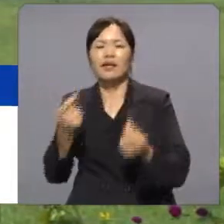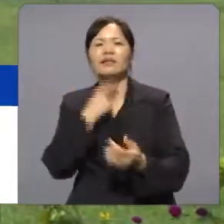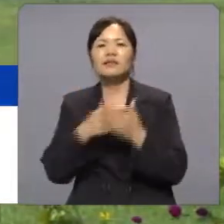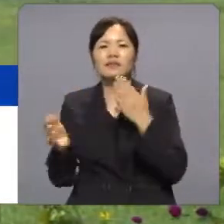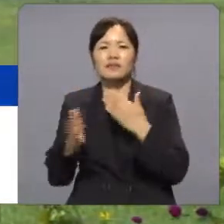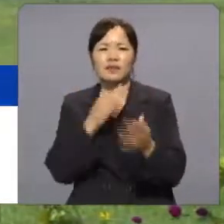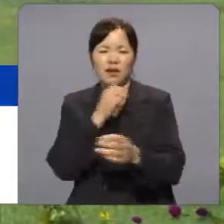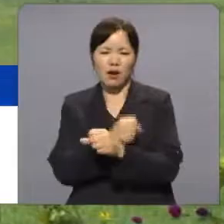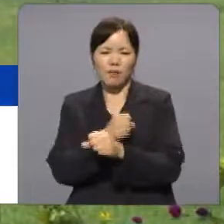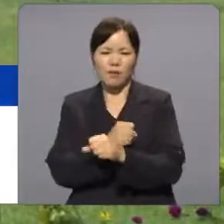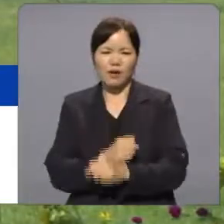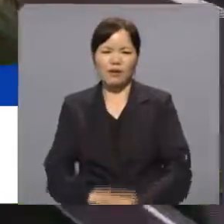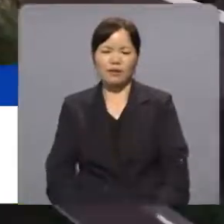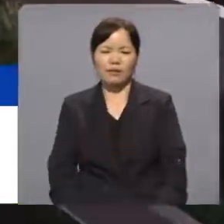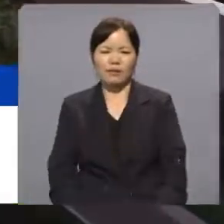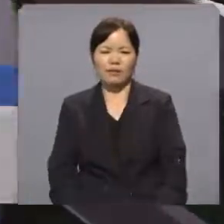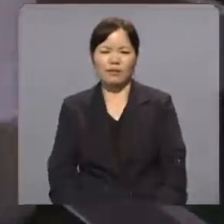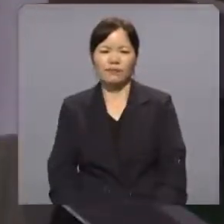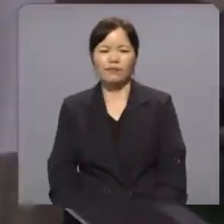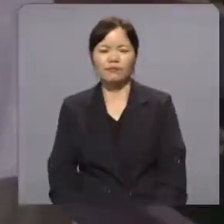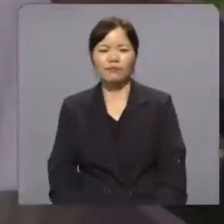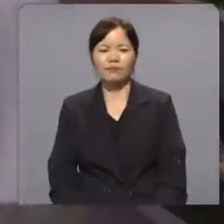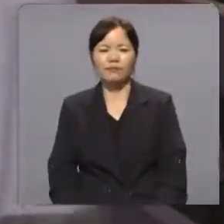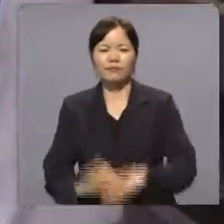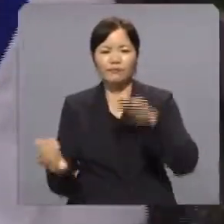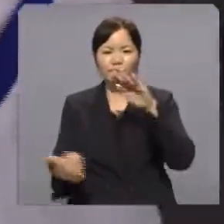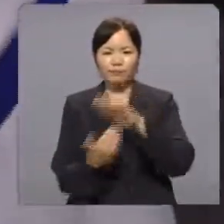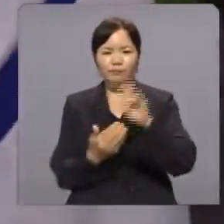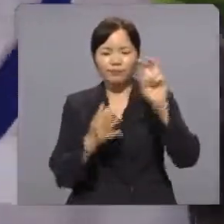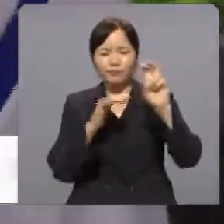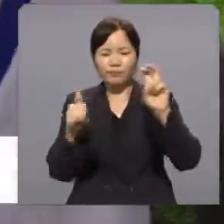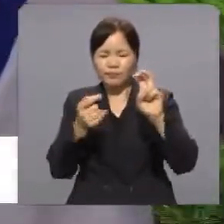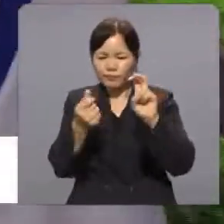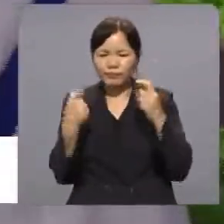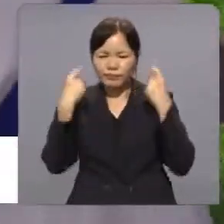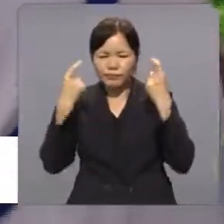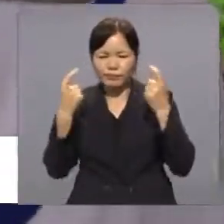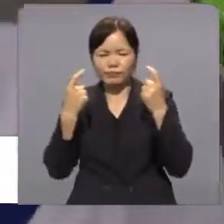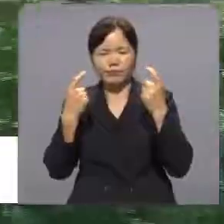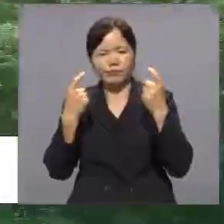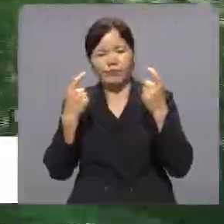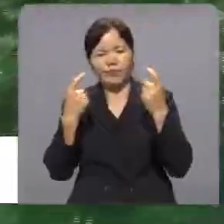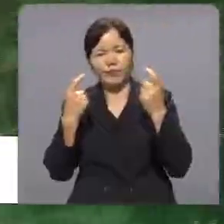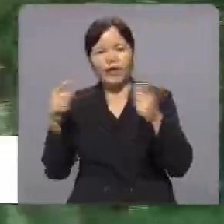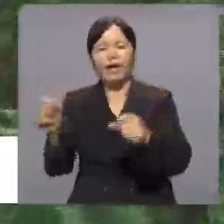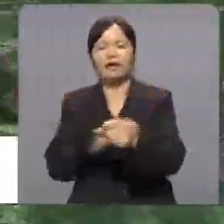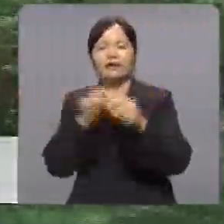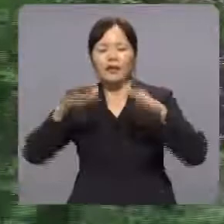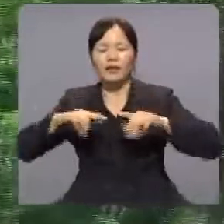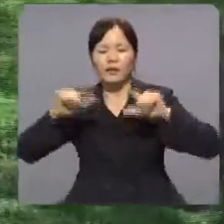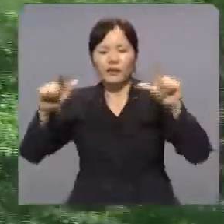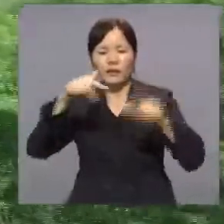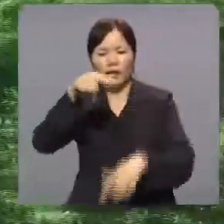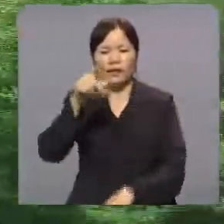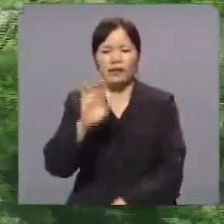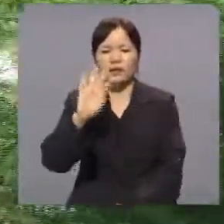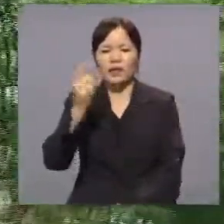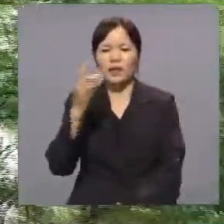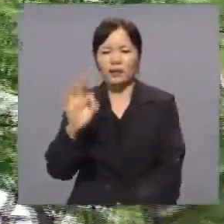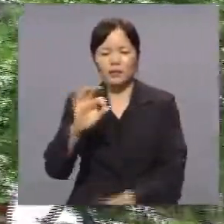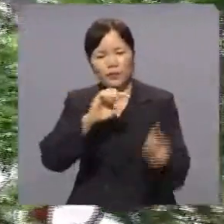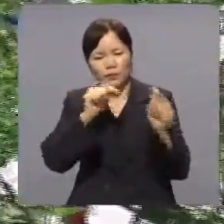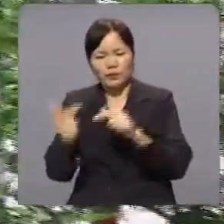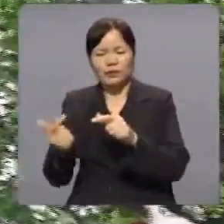같이 체험하고 즐길 수 있는 최대 20명의 소규모 여행 상품으로 특히 올해는 장봉도와 신시